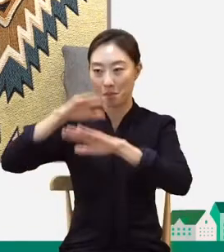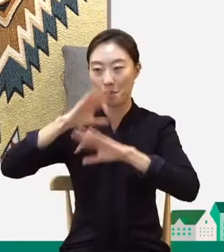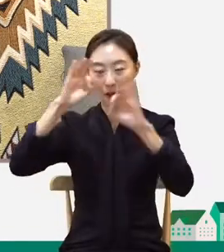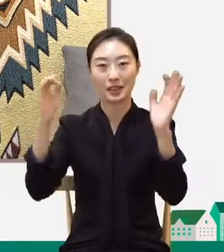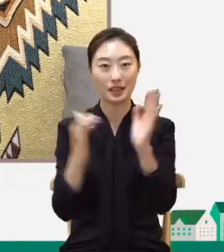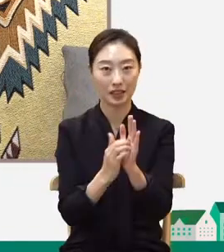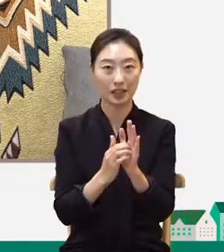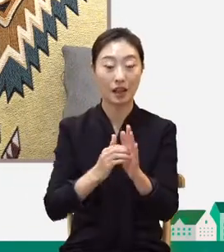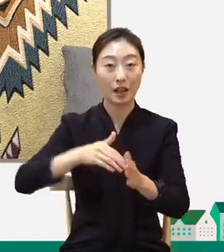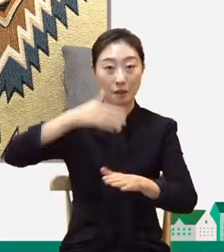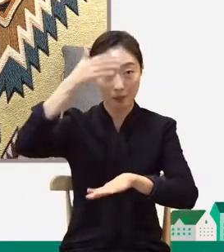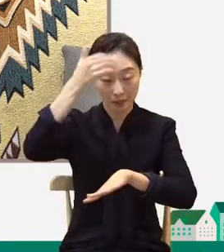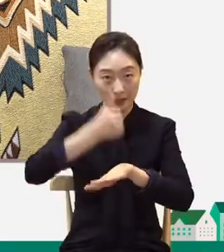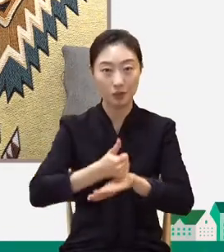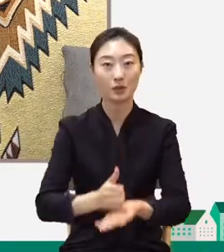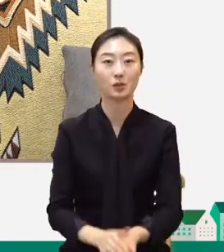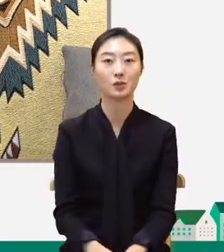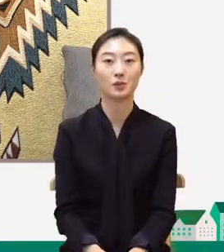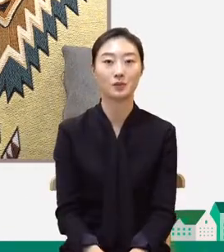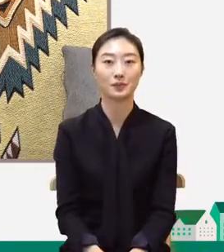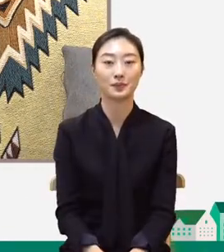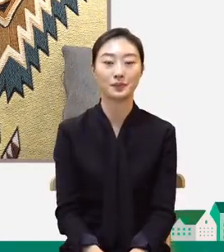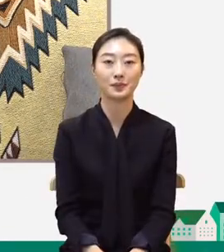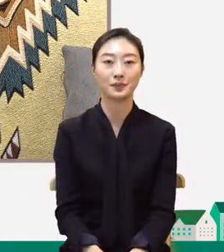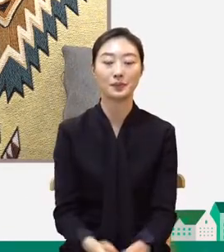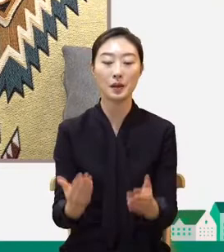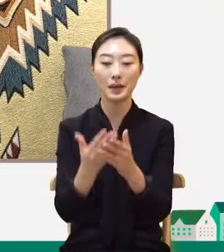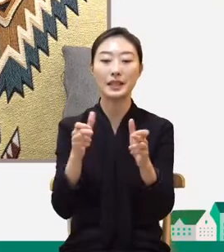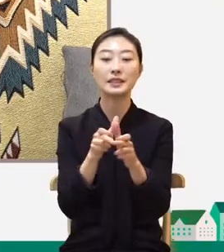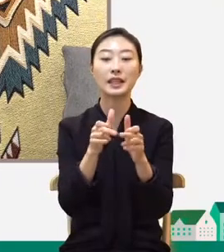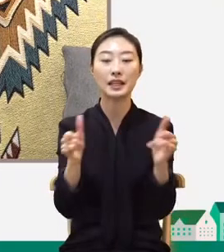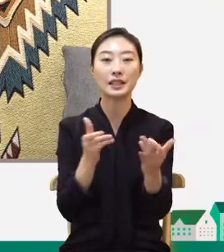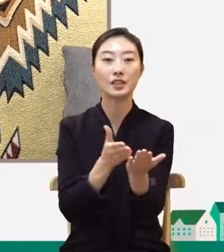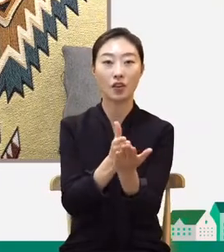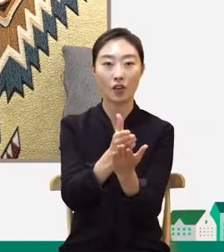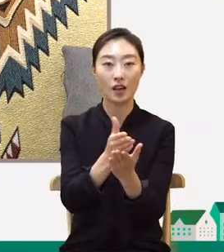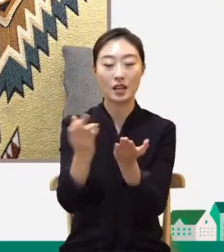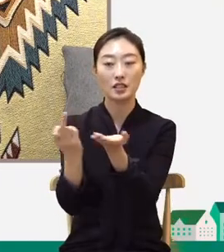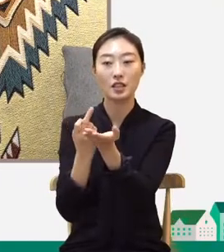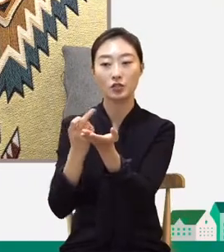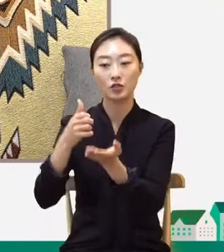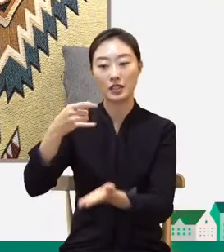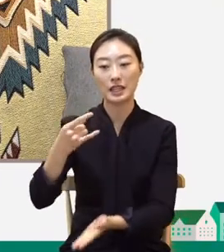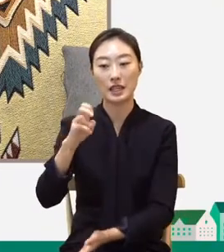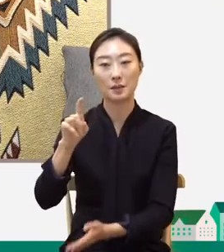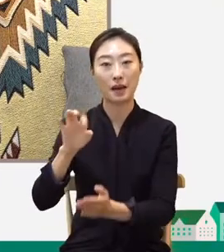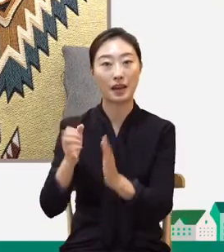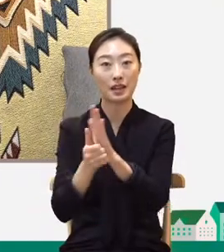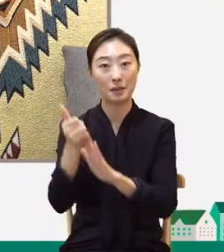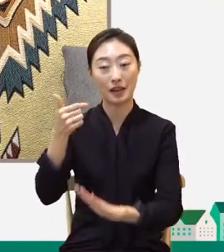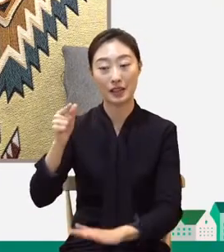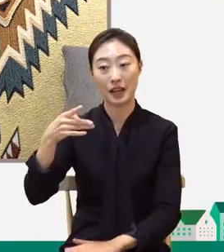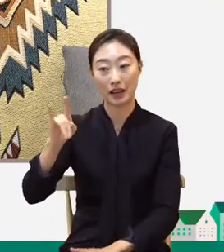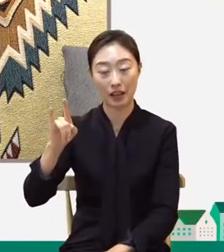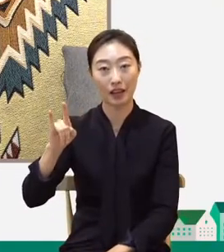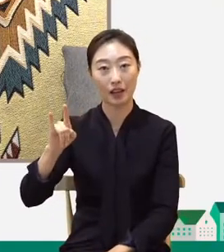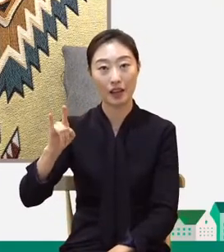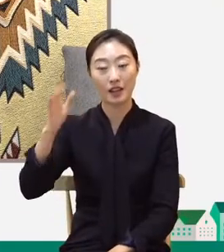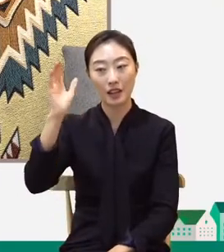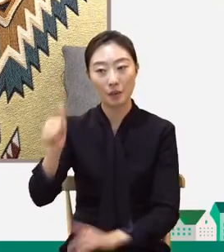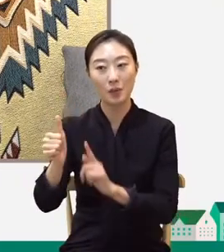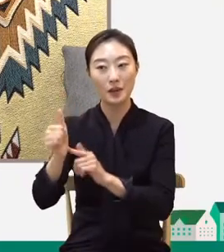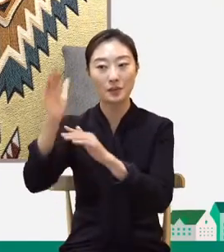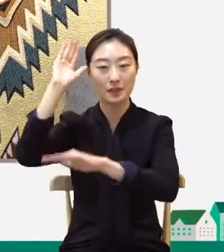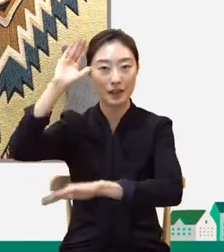이제 마지막으로 그 발달장애 영역에서 제주 희망나래의 최영열 대표님의 말씀을